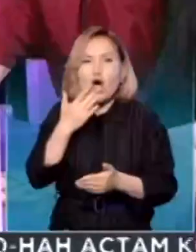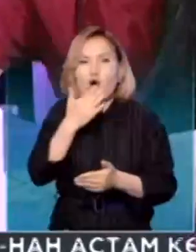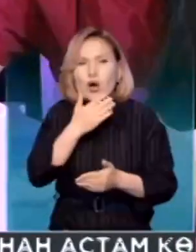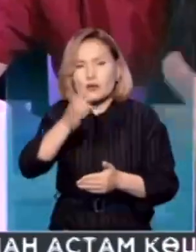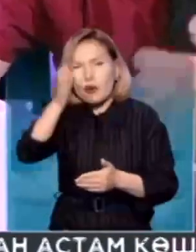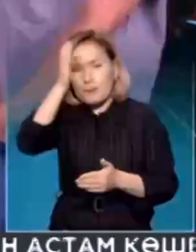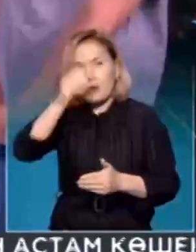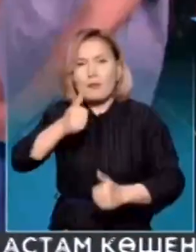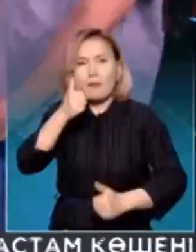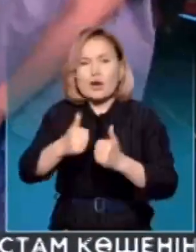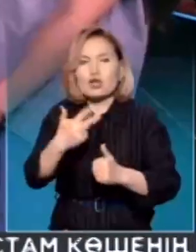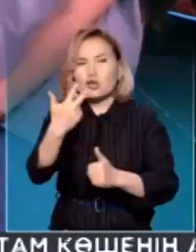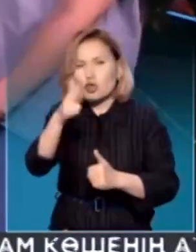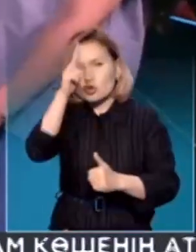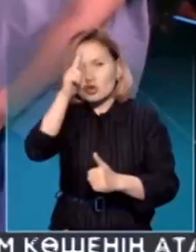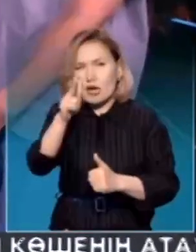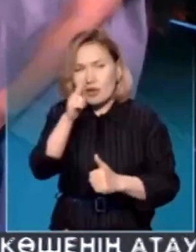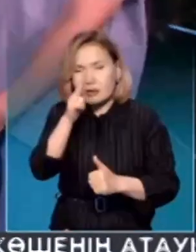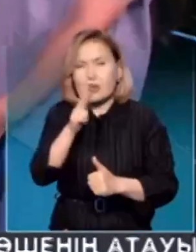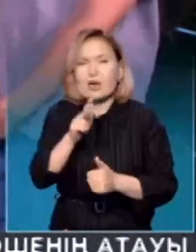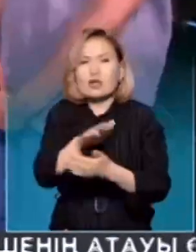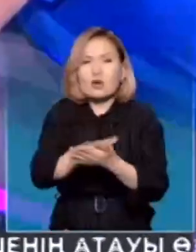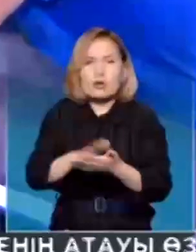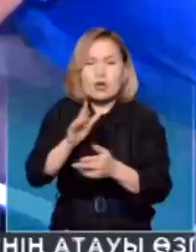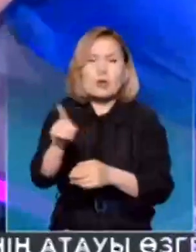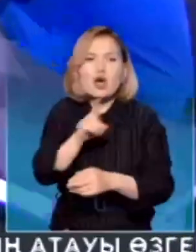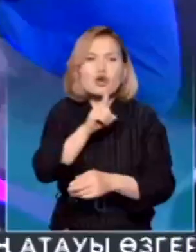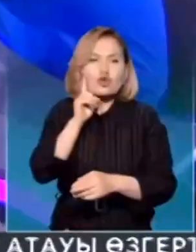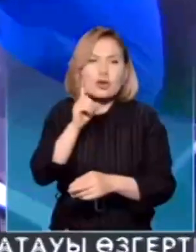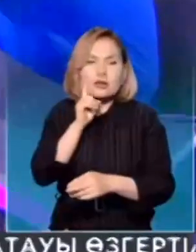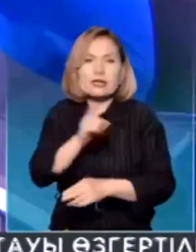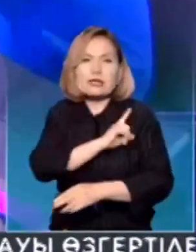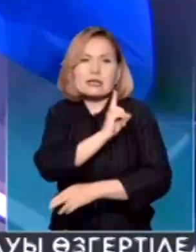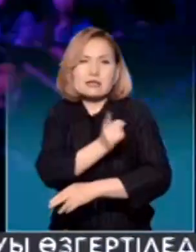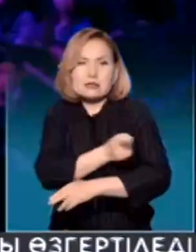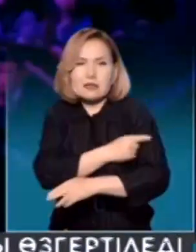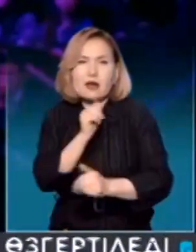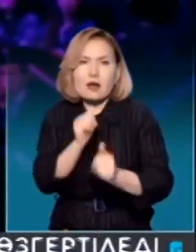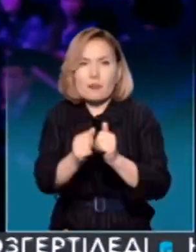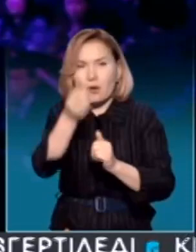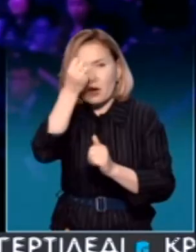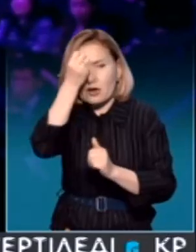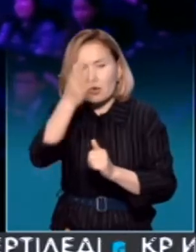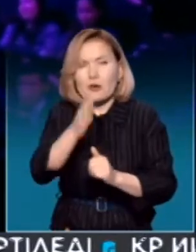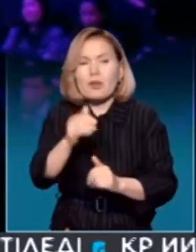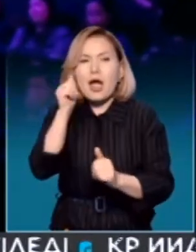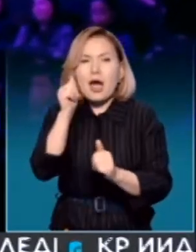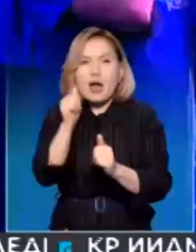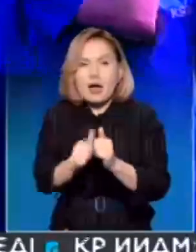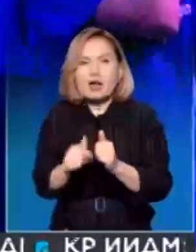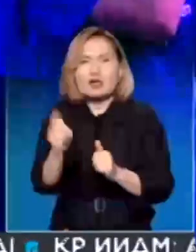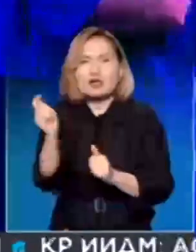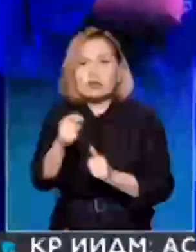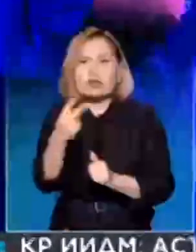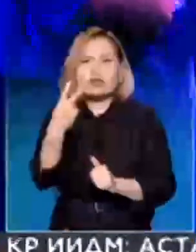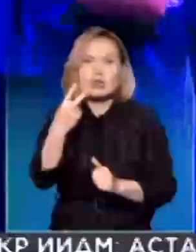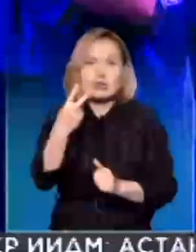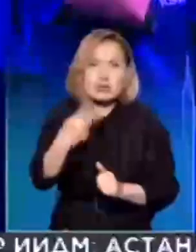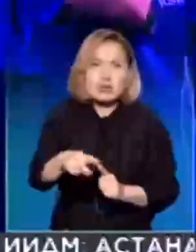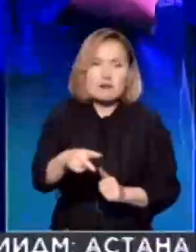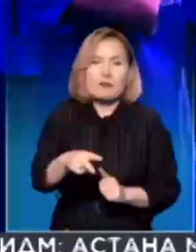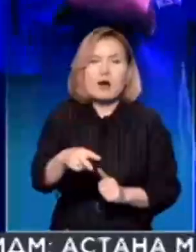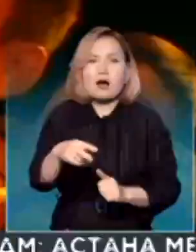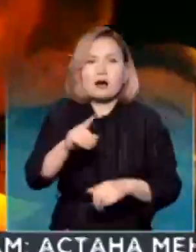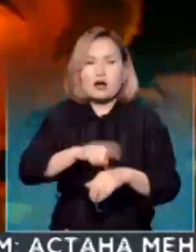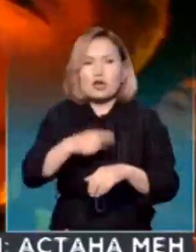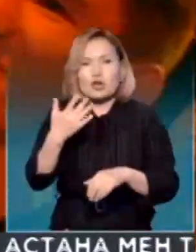үш айға созылады. Әлімнің ізін шолған жастардың ішінен дарасын анықтау үшін әр жексенбі сағат 20:50-де ұлттық арнаны